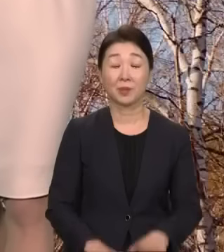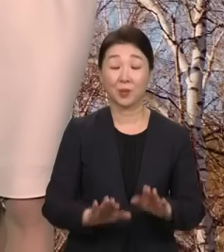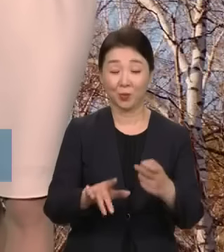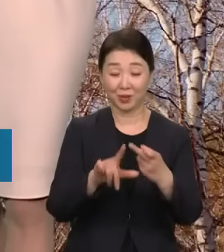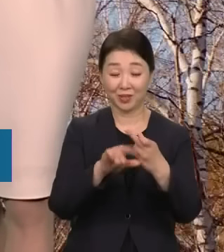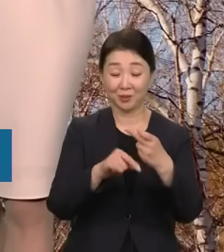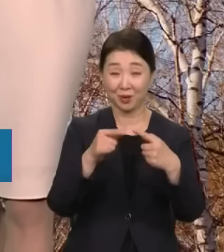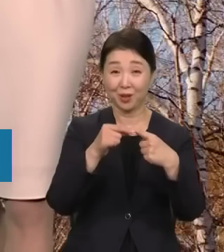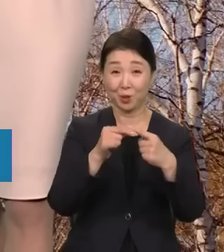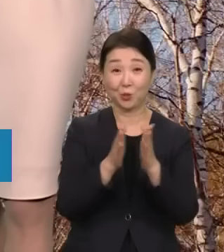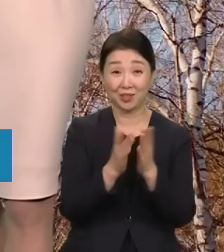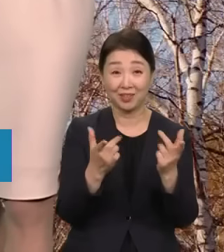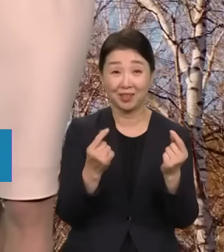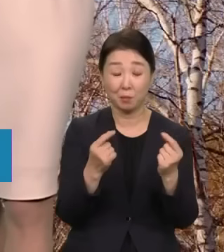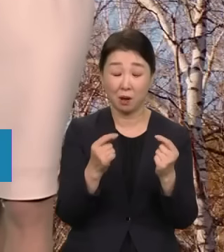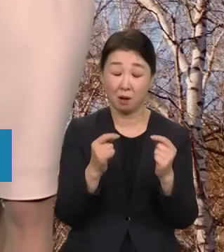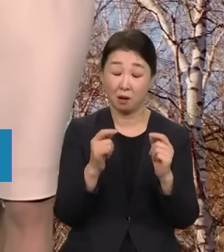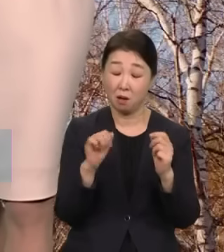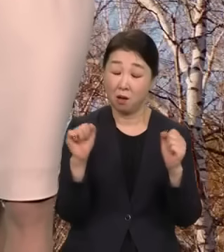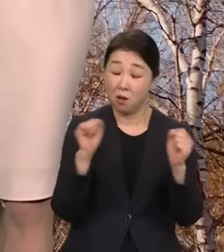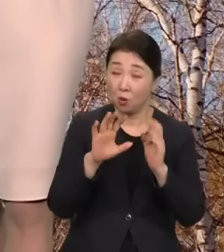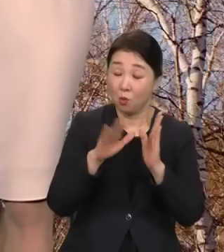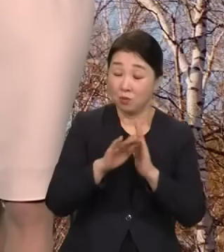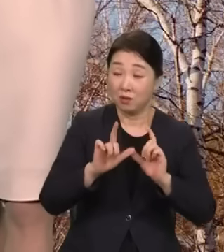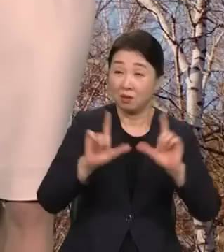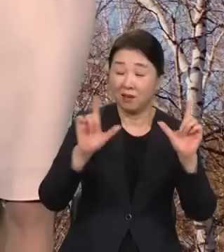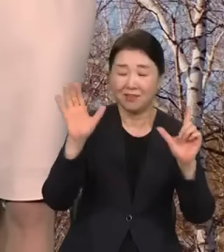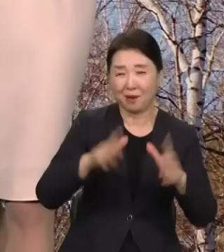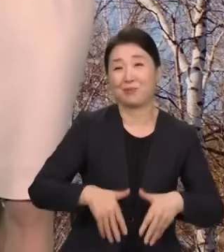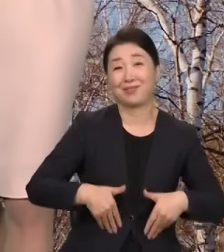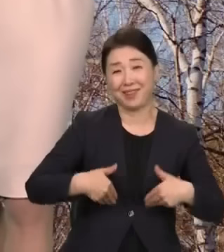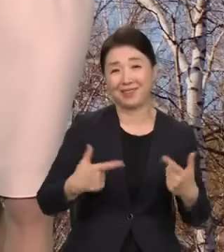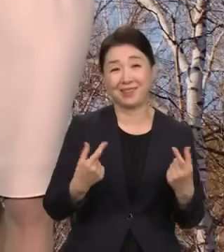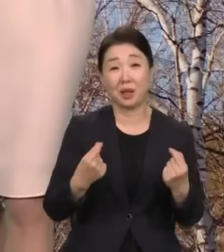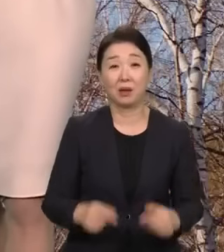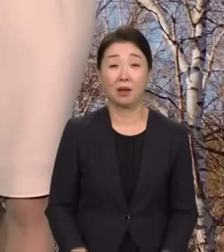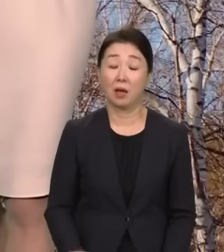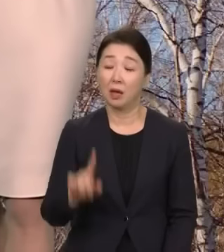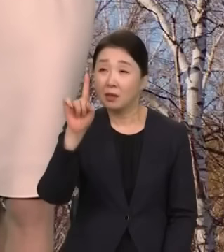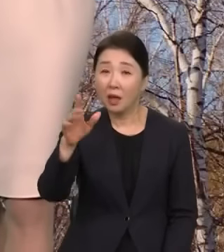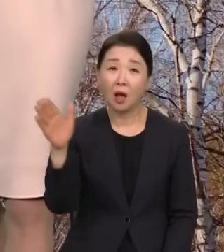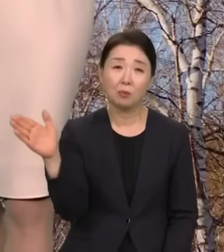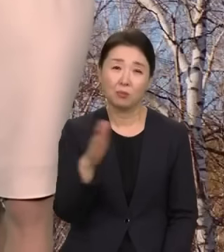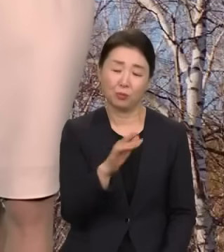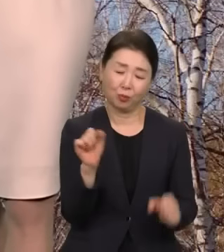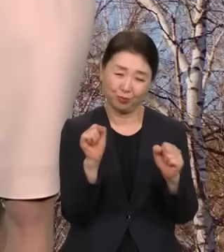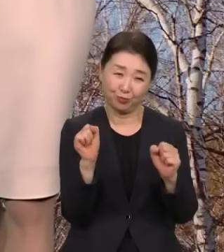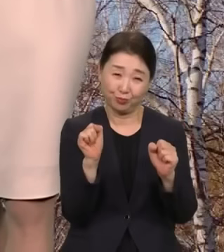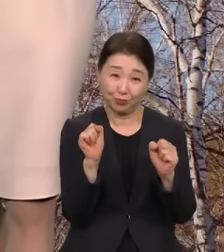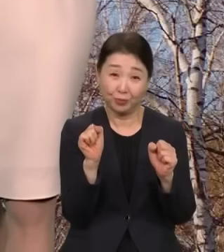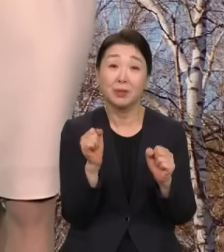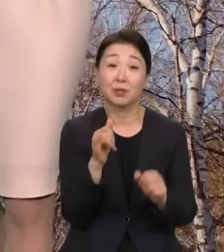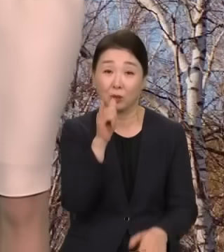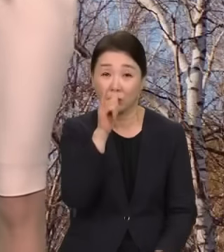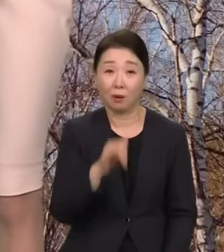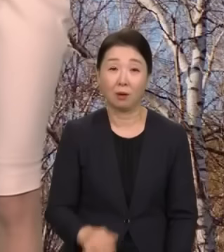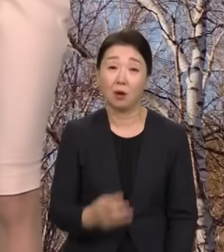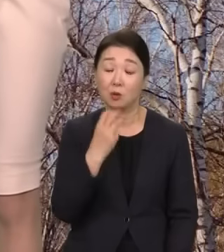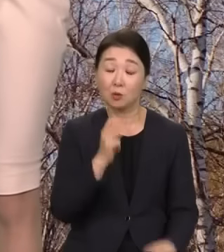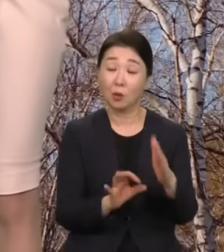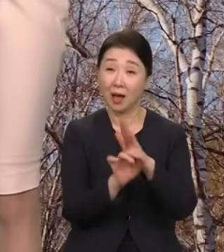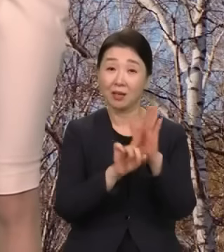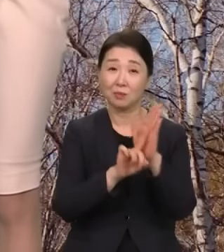12월의 첫 주가 시작됐지만 겨울 날씨라고 하기엔 날이 참 온화했습니다. 하지만 내일부터는 다시 추위 대비를 하셔야겠는데요. 서울의